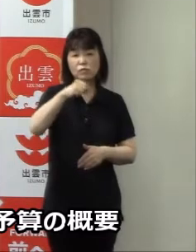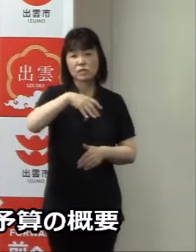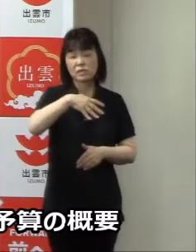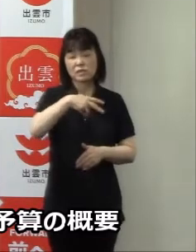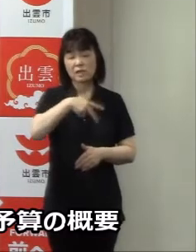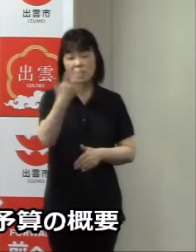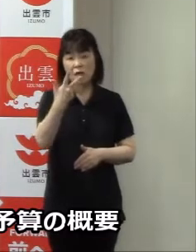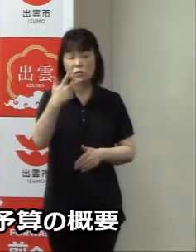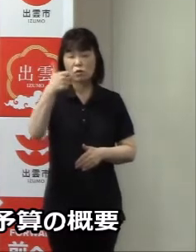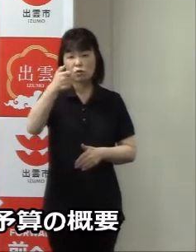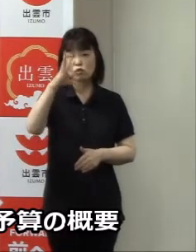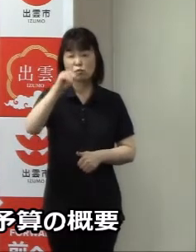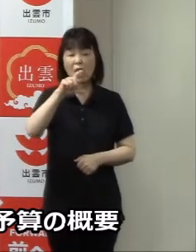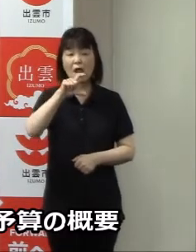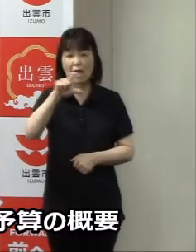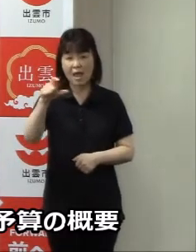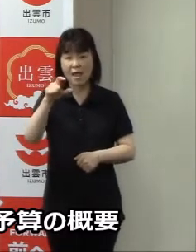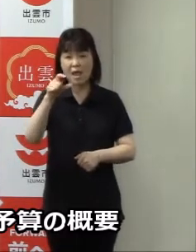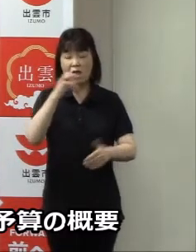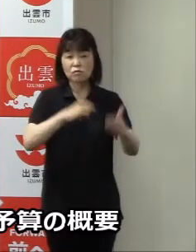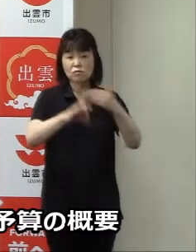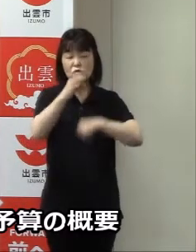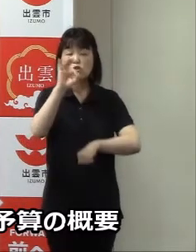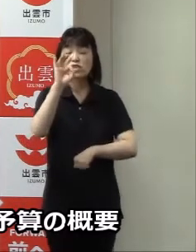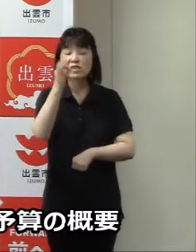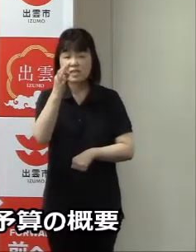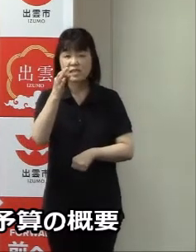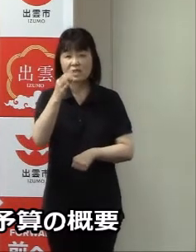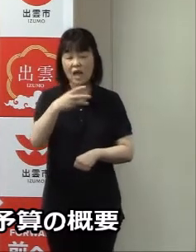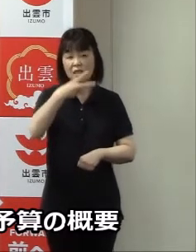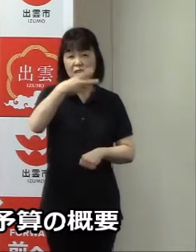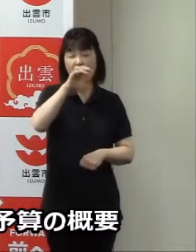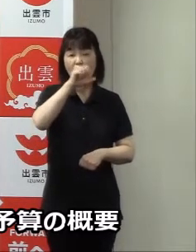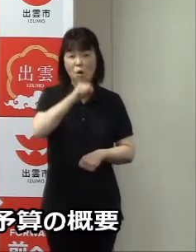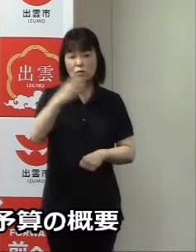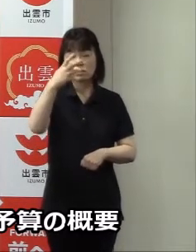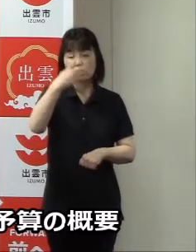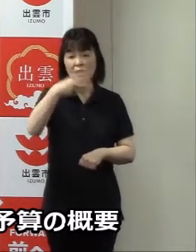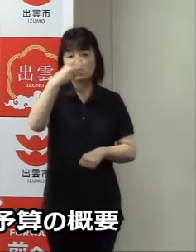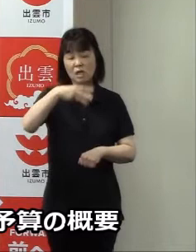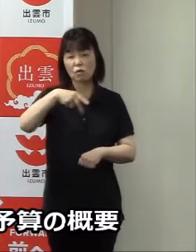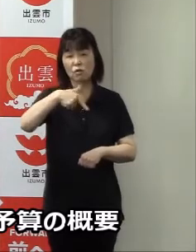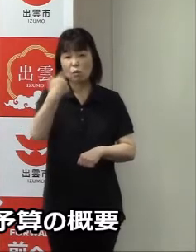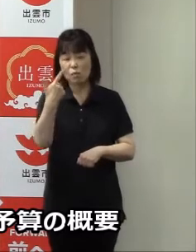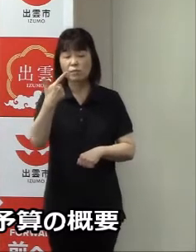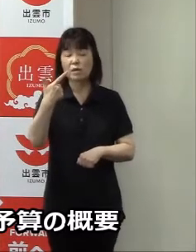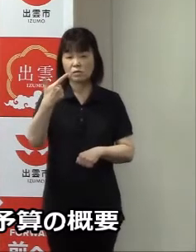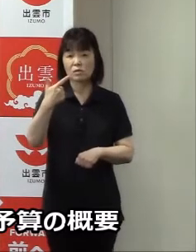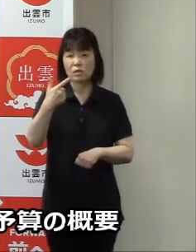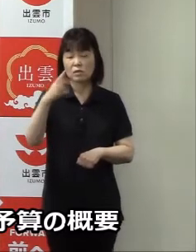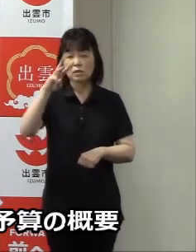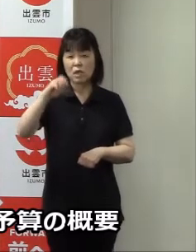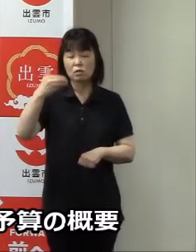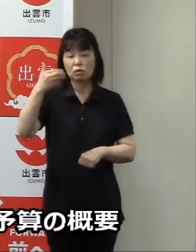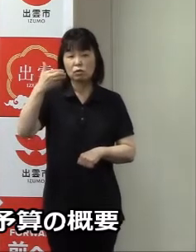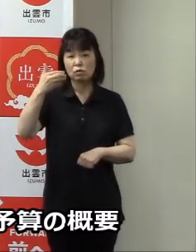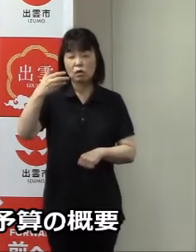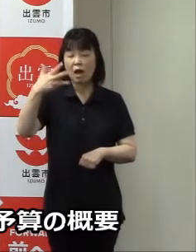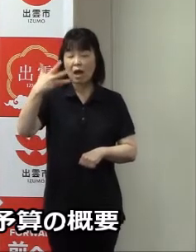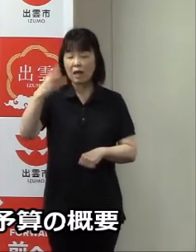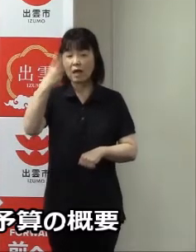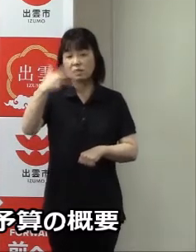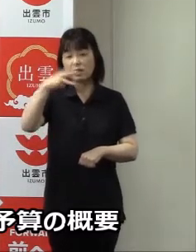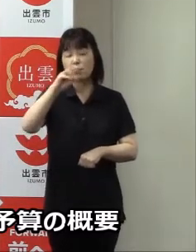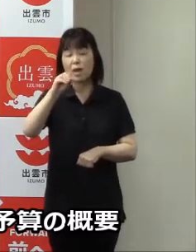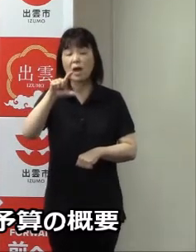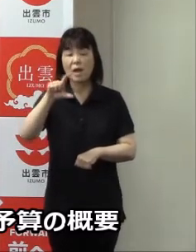円、繰越金が3億3669万8000円、あと諸収入となっ